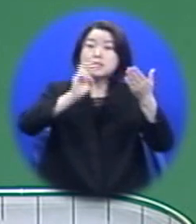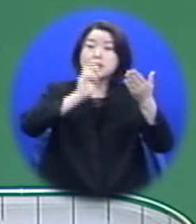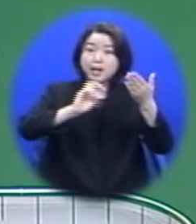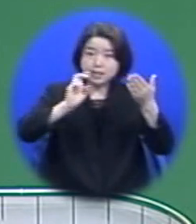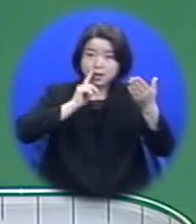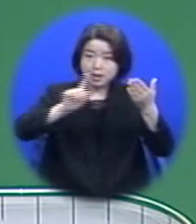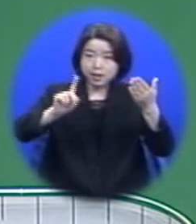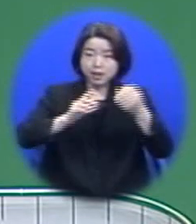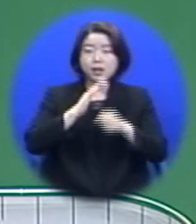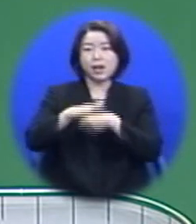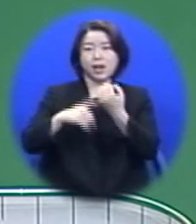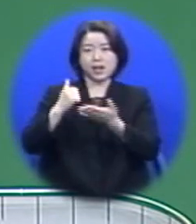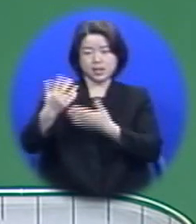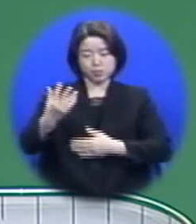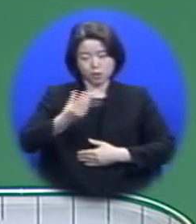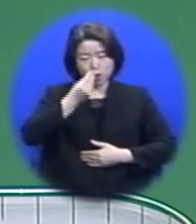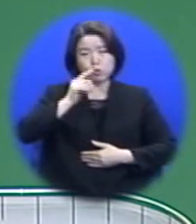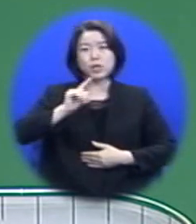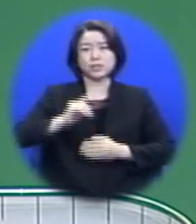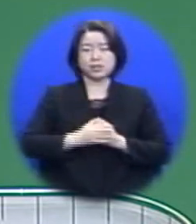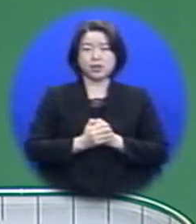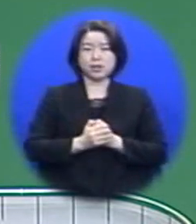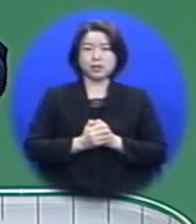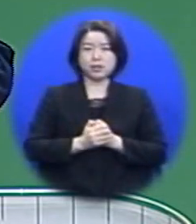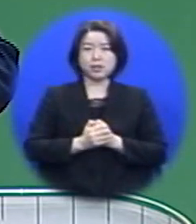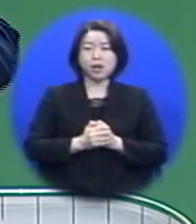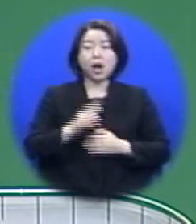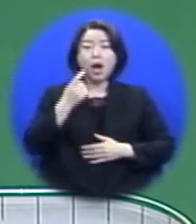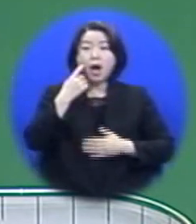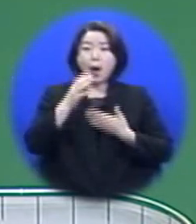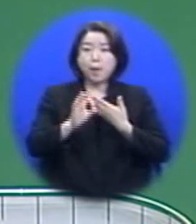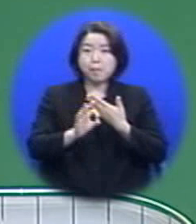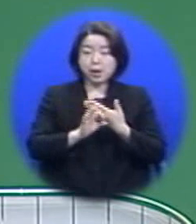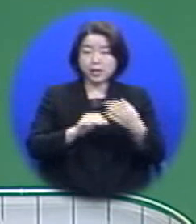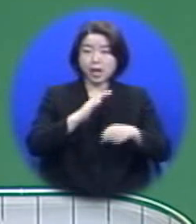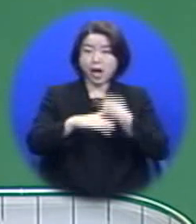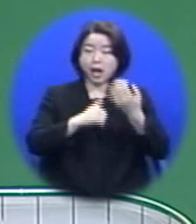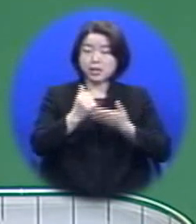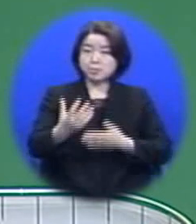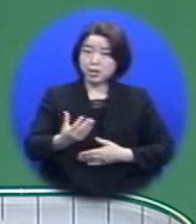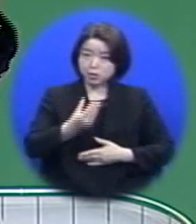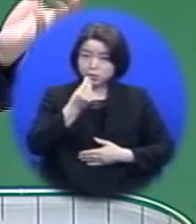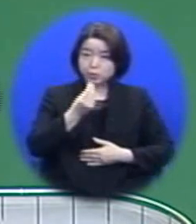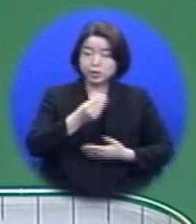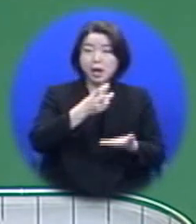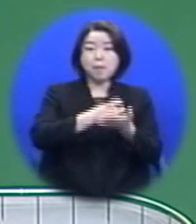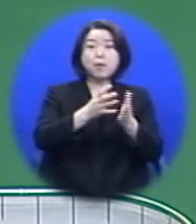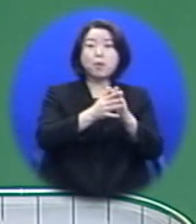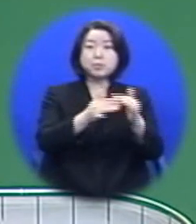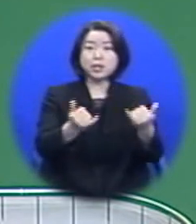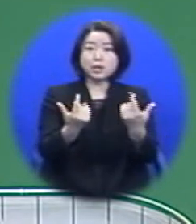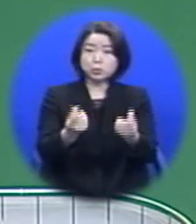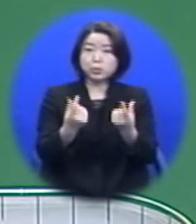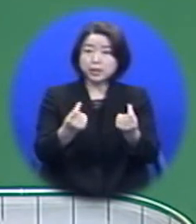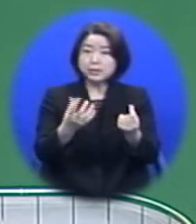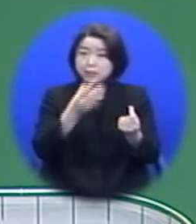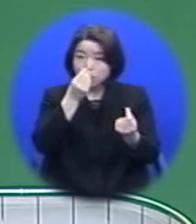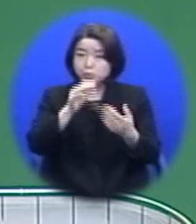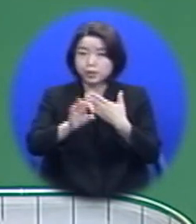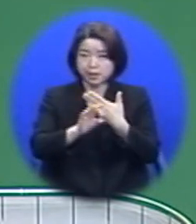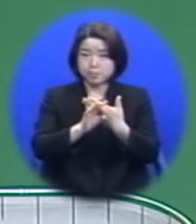거룩하시다 데 만약에 하나님의 거룩이 바리새인과 같은 그런 식의